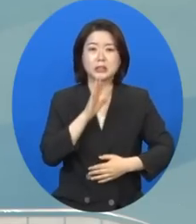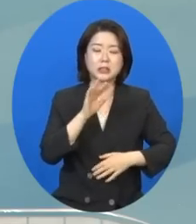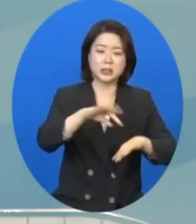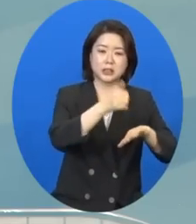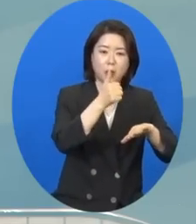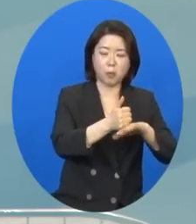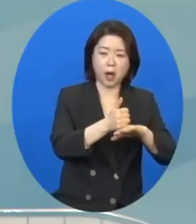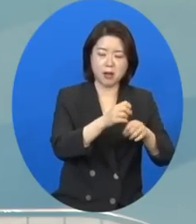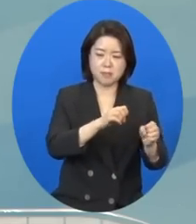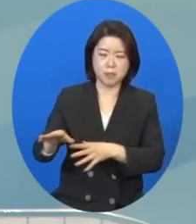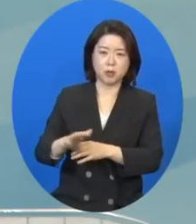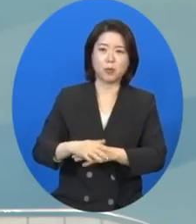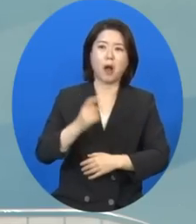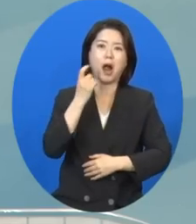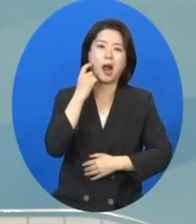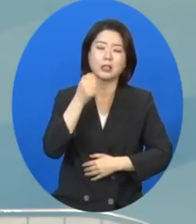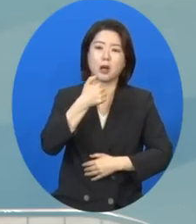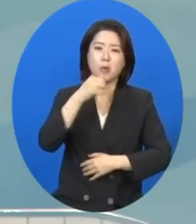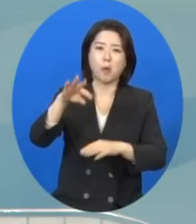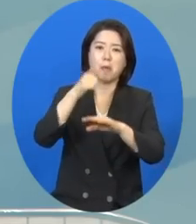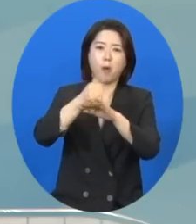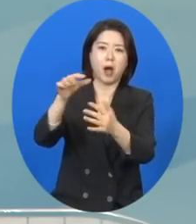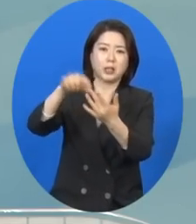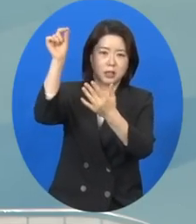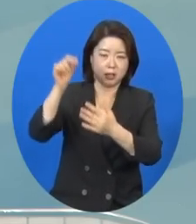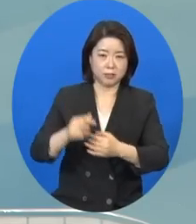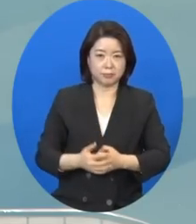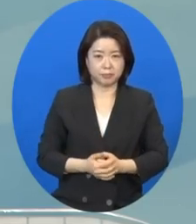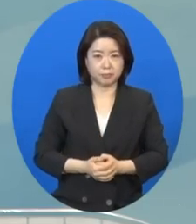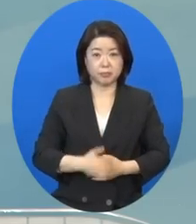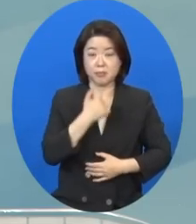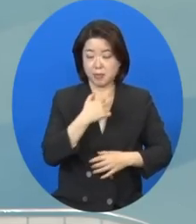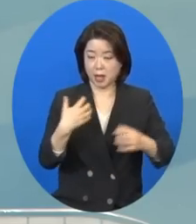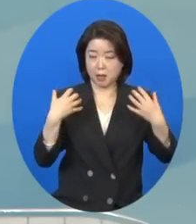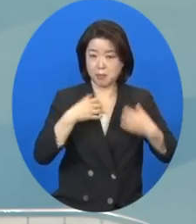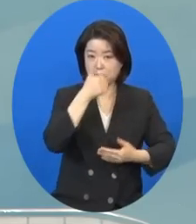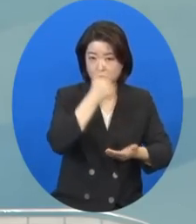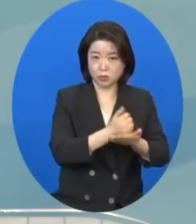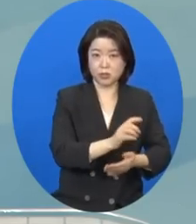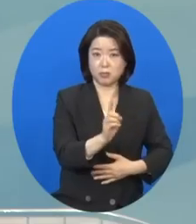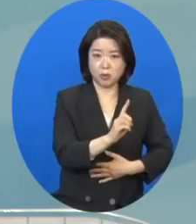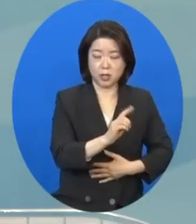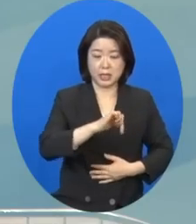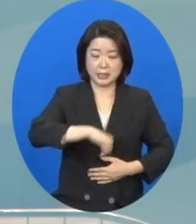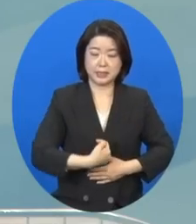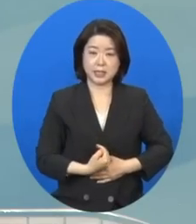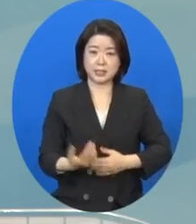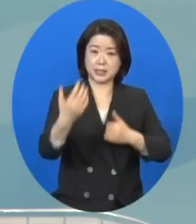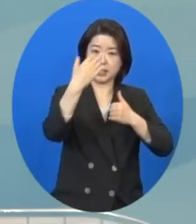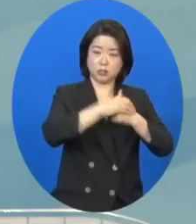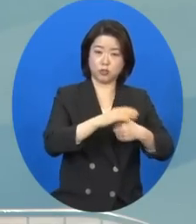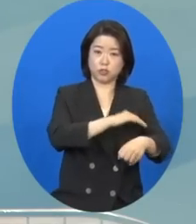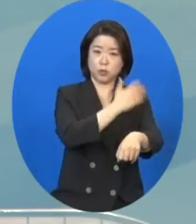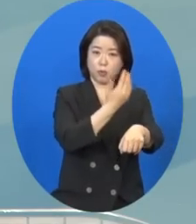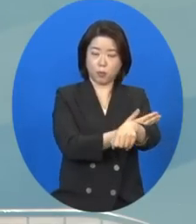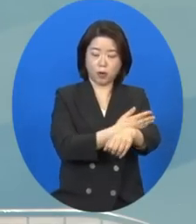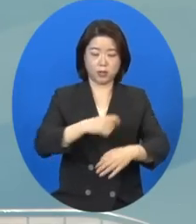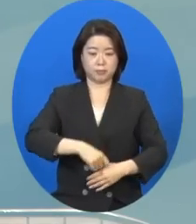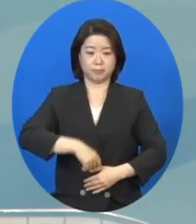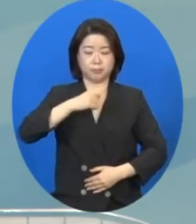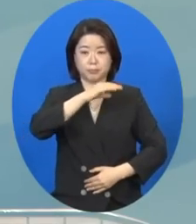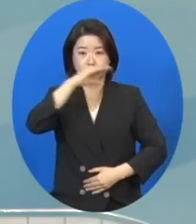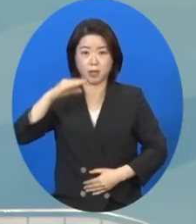가짜 왕을 택하게 됩니다 빌라도에 제가 뭐죠 자신에게 주어진 권한을 정직하게 행사하지